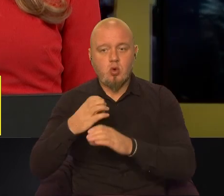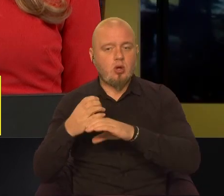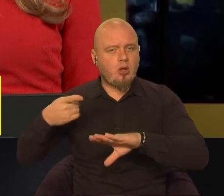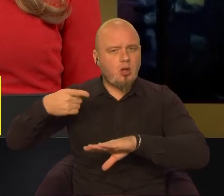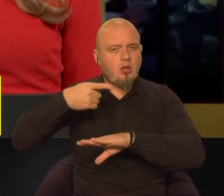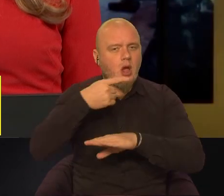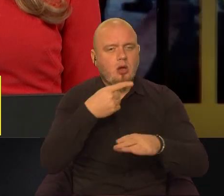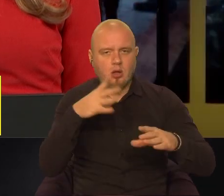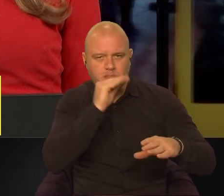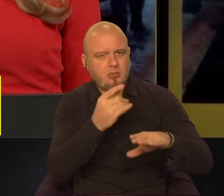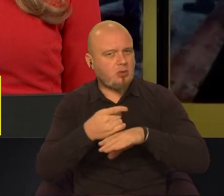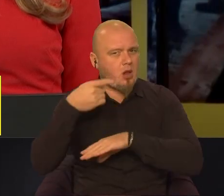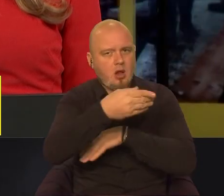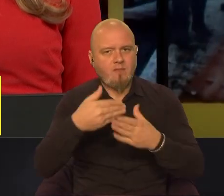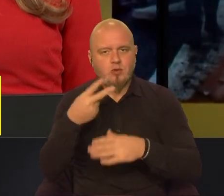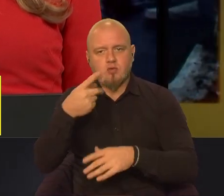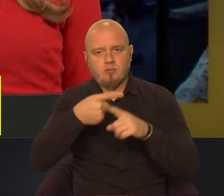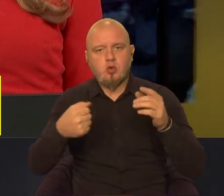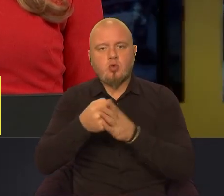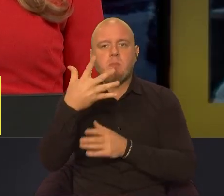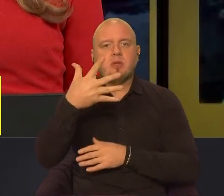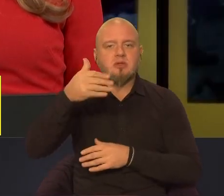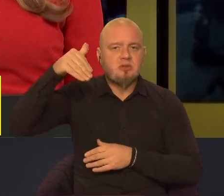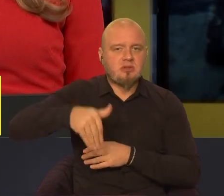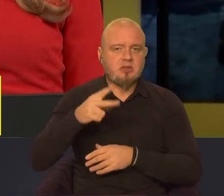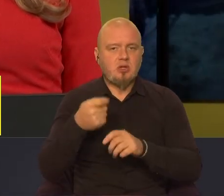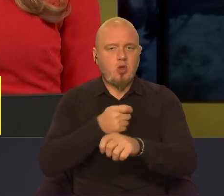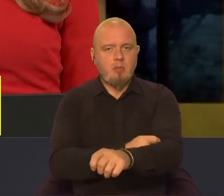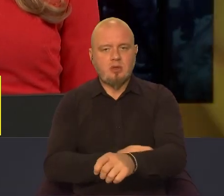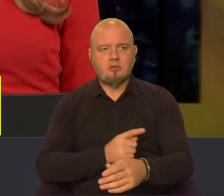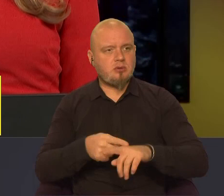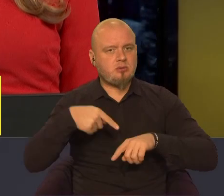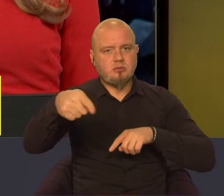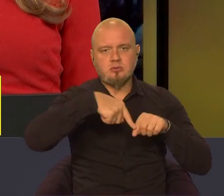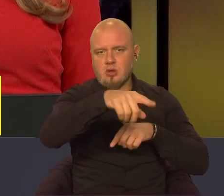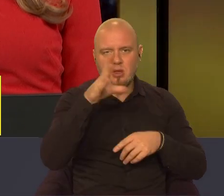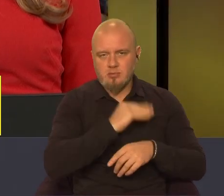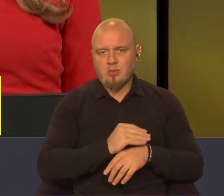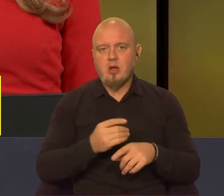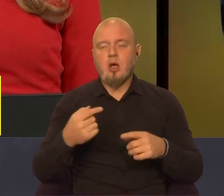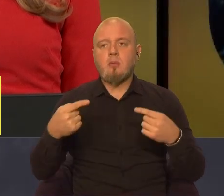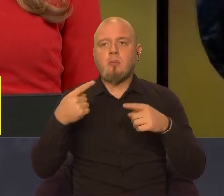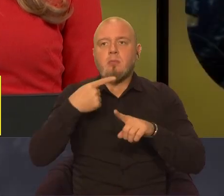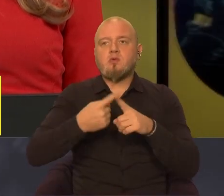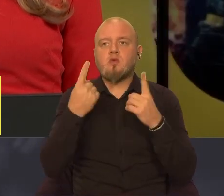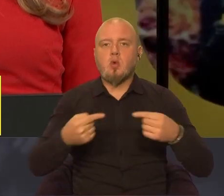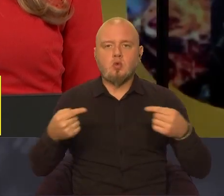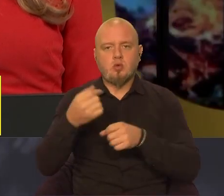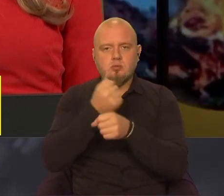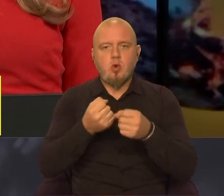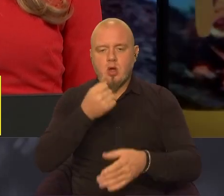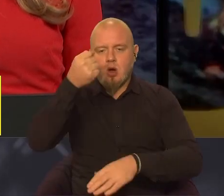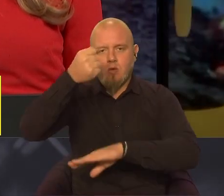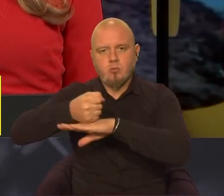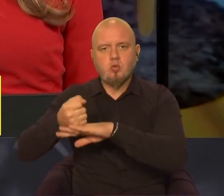доволі таки далеко, від 2,5 до 5 тисяч кілометрів дальність ураження цих ракет. Плюс це високоточна зброя, б'ють доволі таки влучно, тому